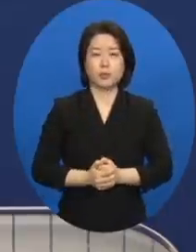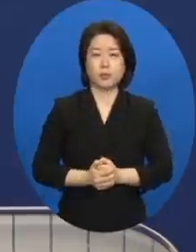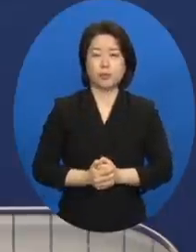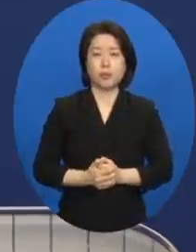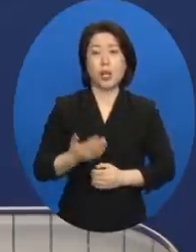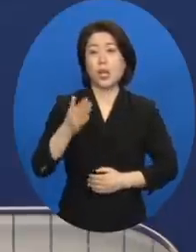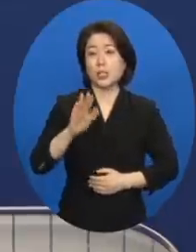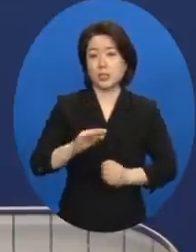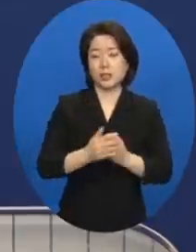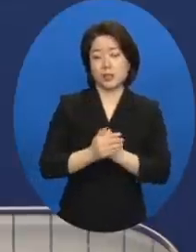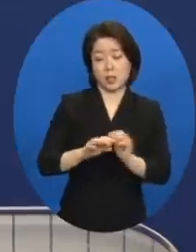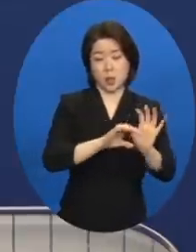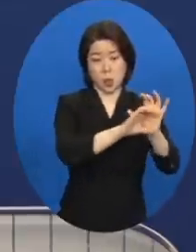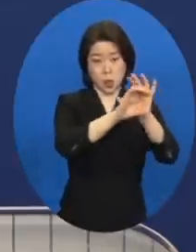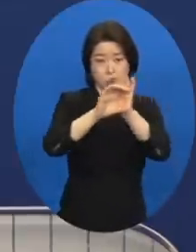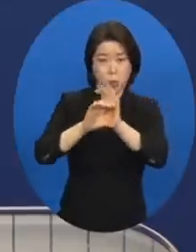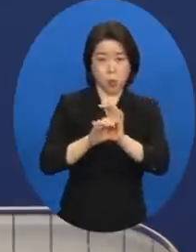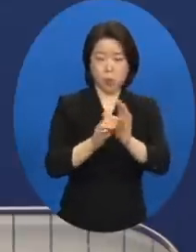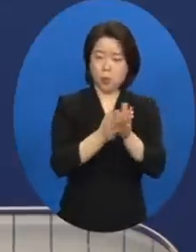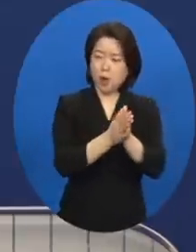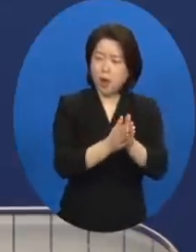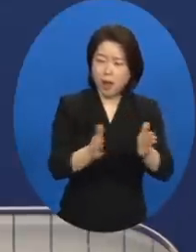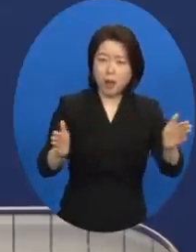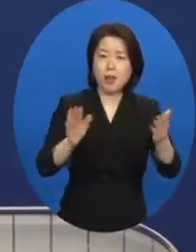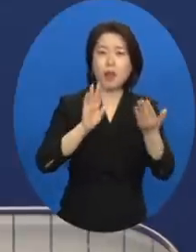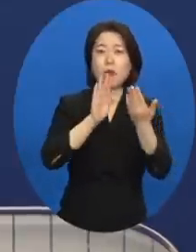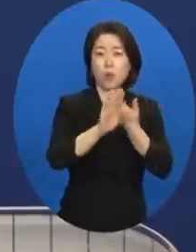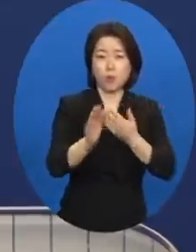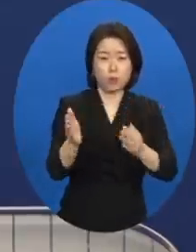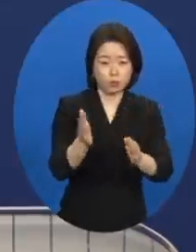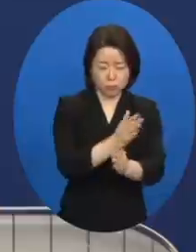코로나가 시작이 되면서